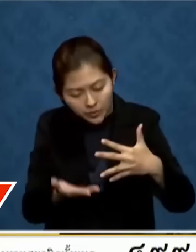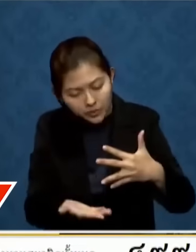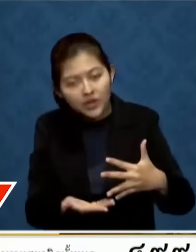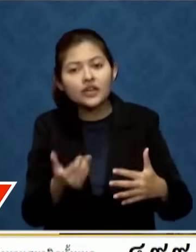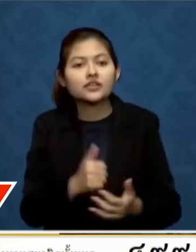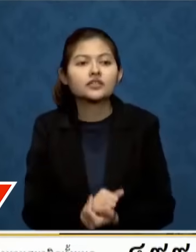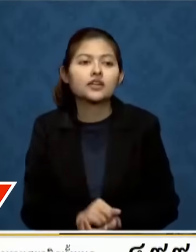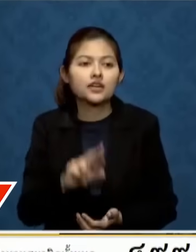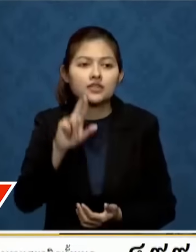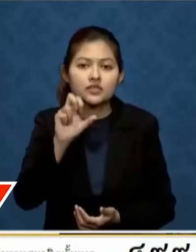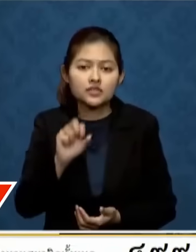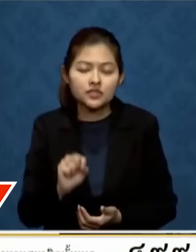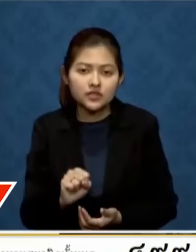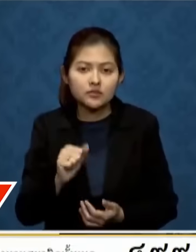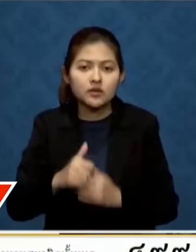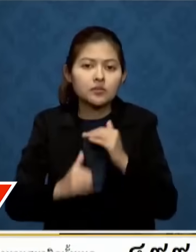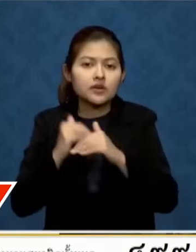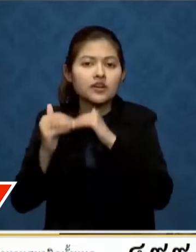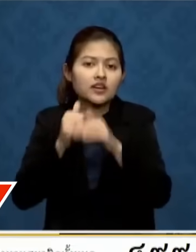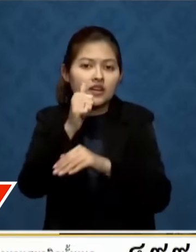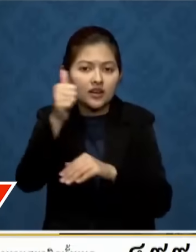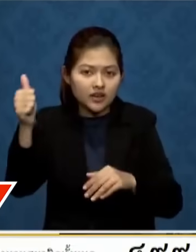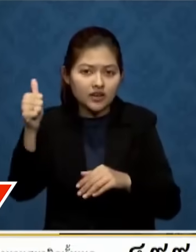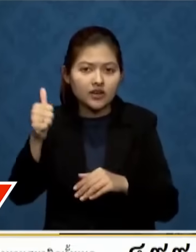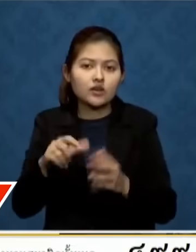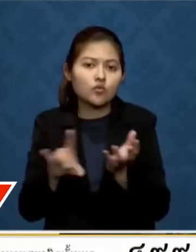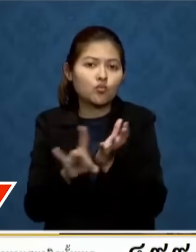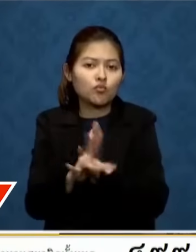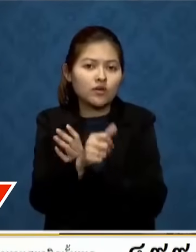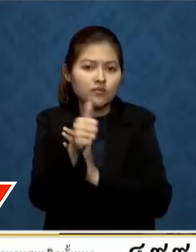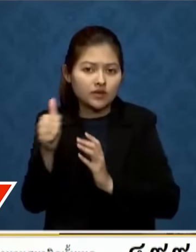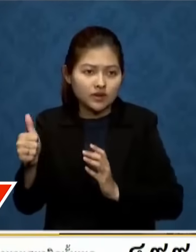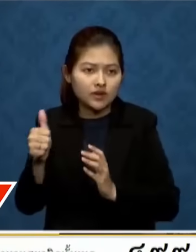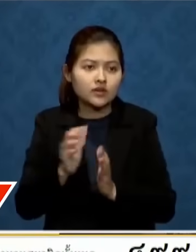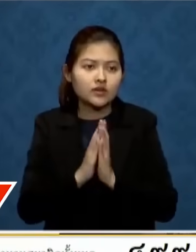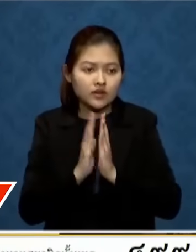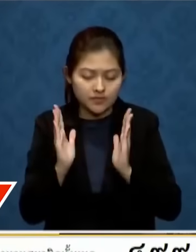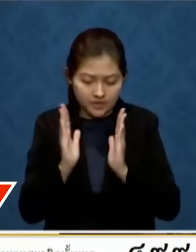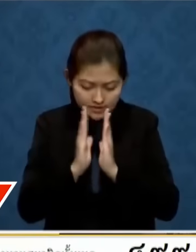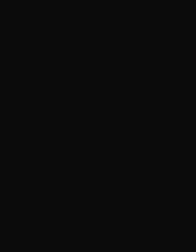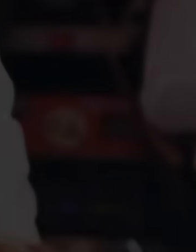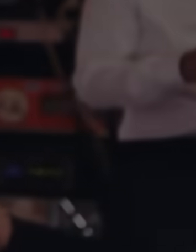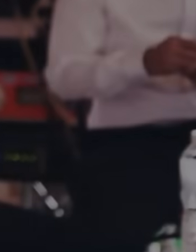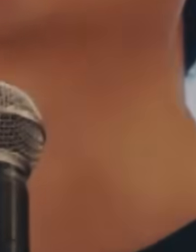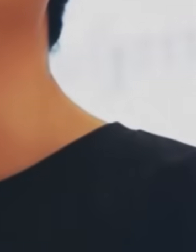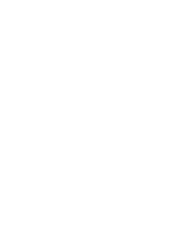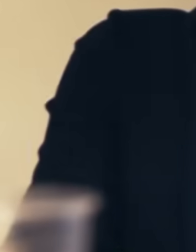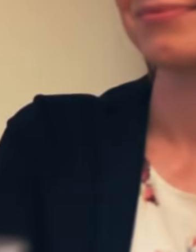รัฐสภาของเราจะไปได้ไกลและพัฒนามากขึ้นและมีประสิทธิภาพมากขึ้นแน่นอนค่ะขอบคุณค่ะ